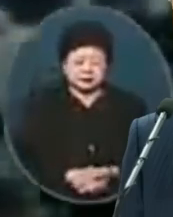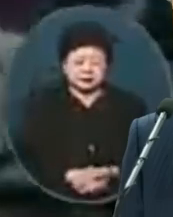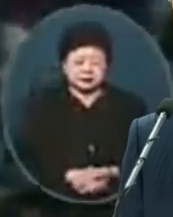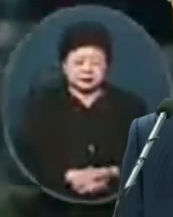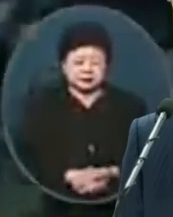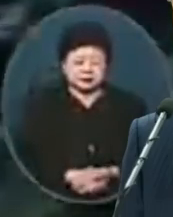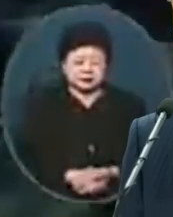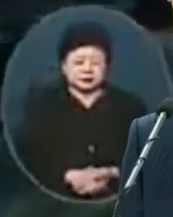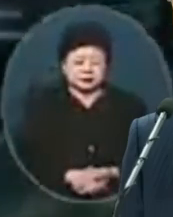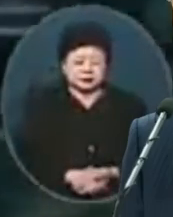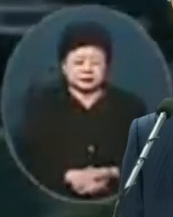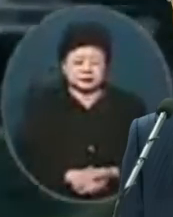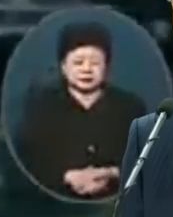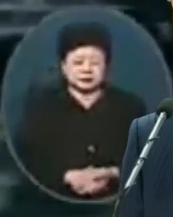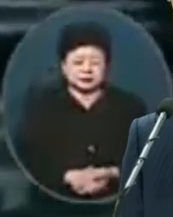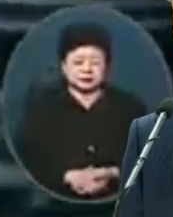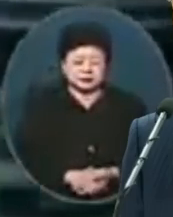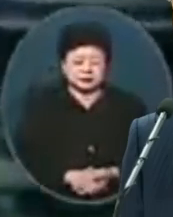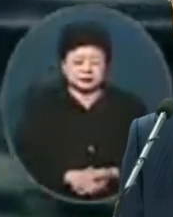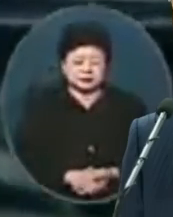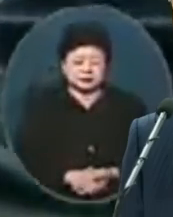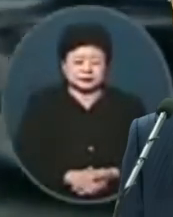잠을 자려고 하는데